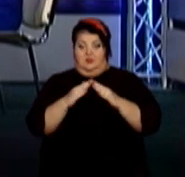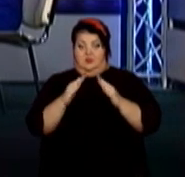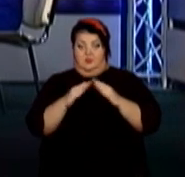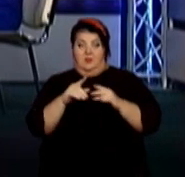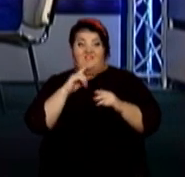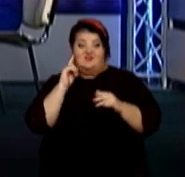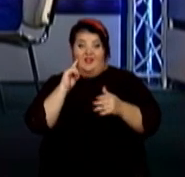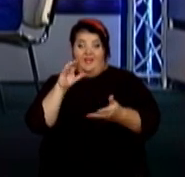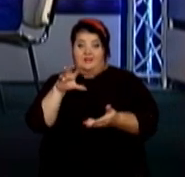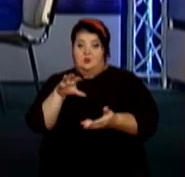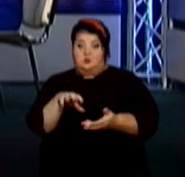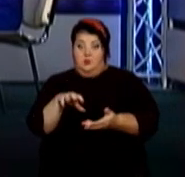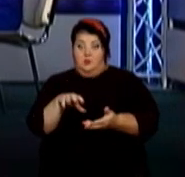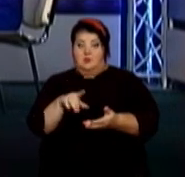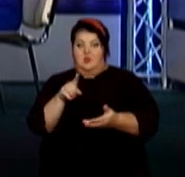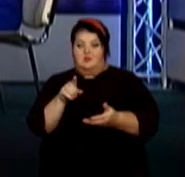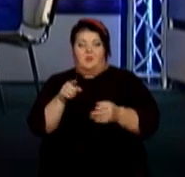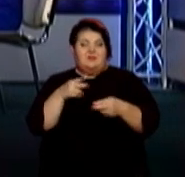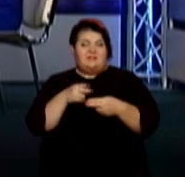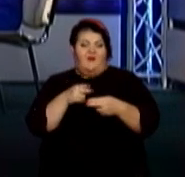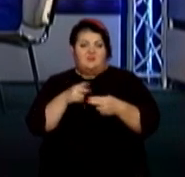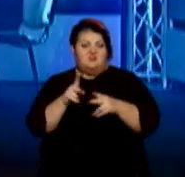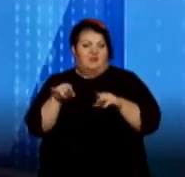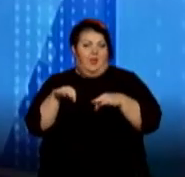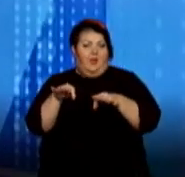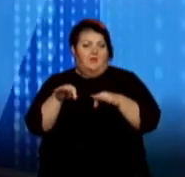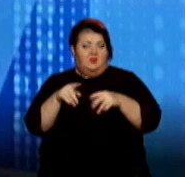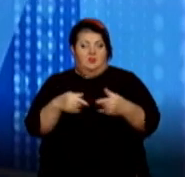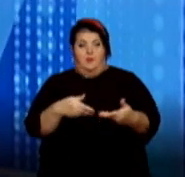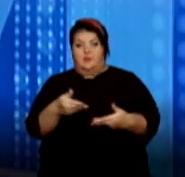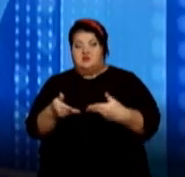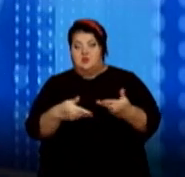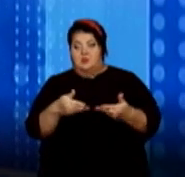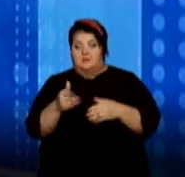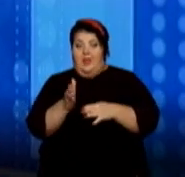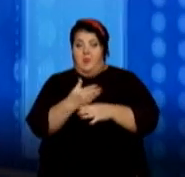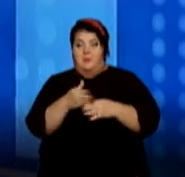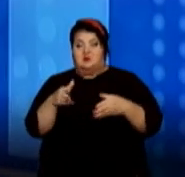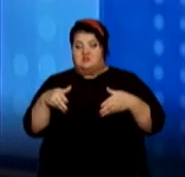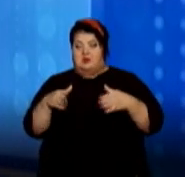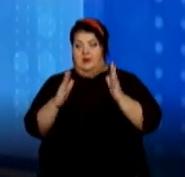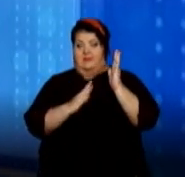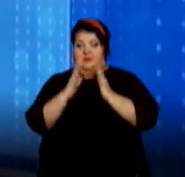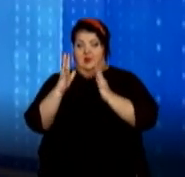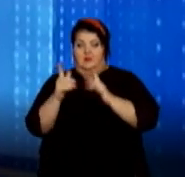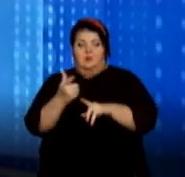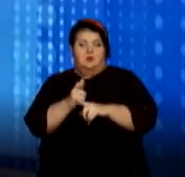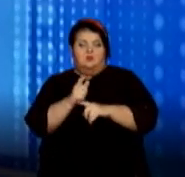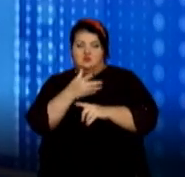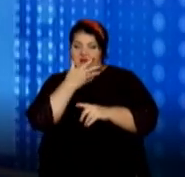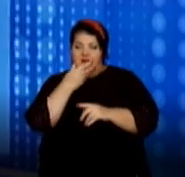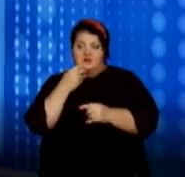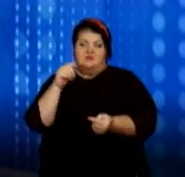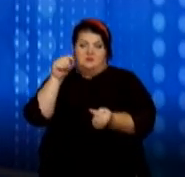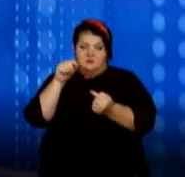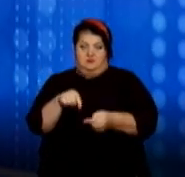зеленій зоні. Там вона не буде заважати ні автомобілістам, ні пішоходам, між деревами вона там дуже красиво,